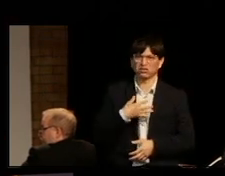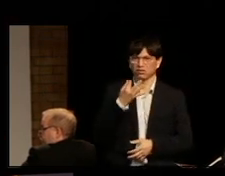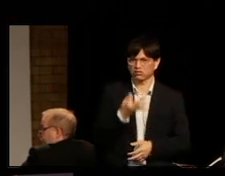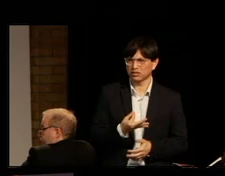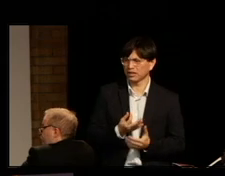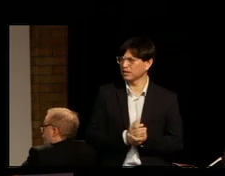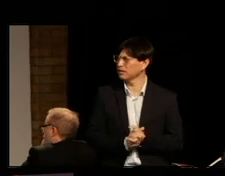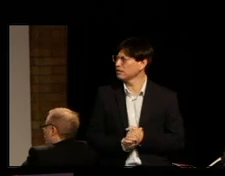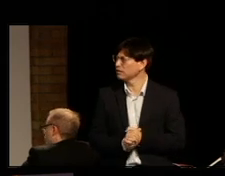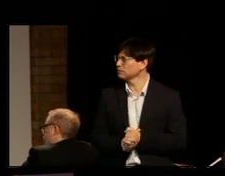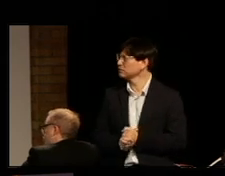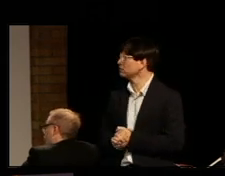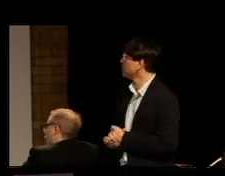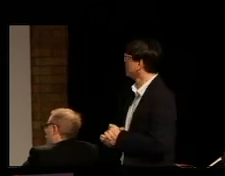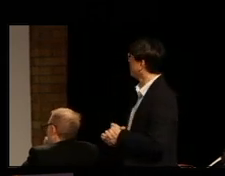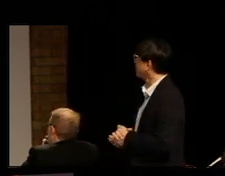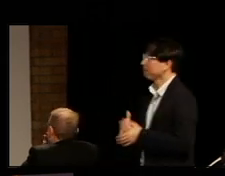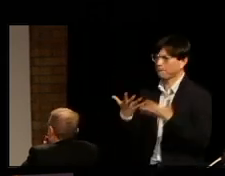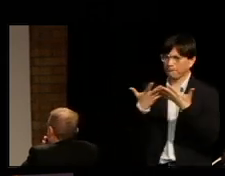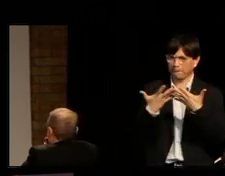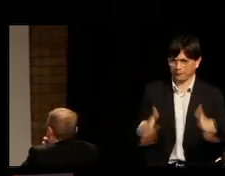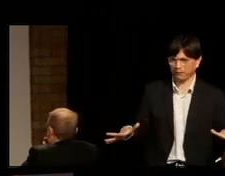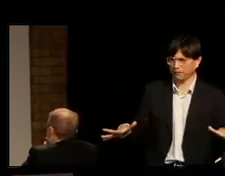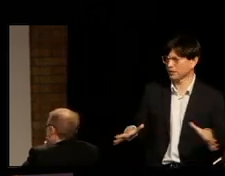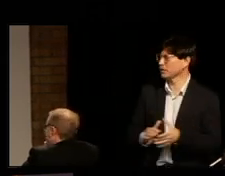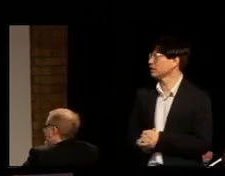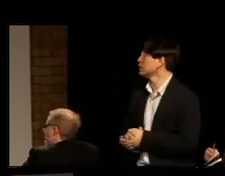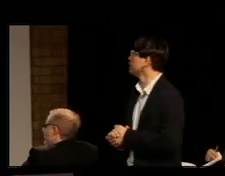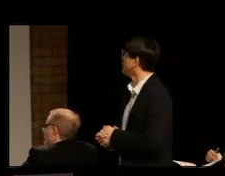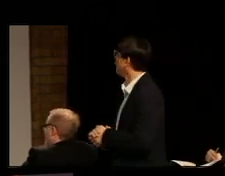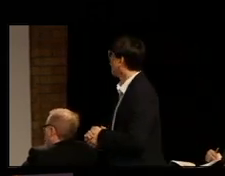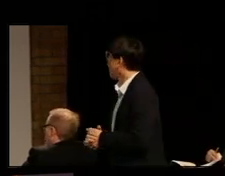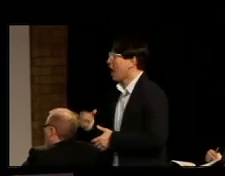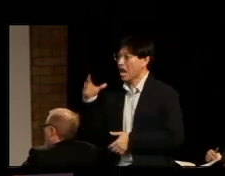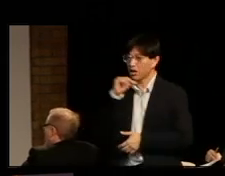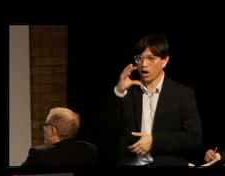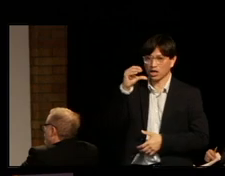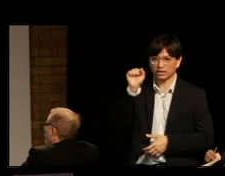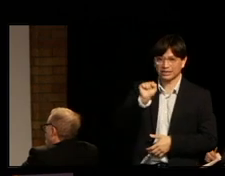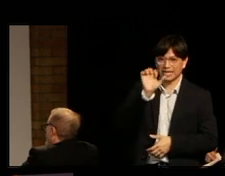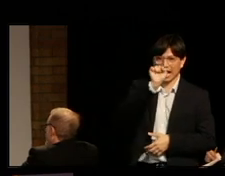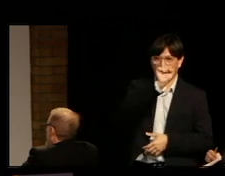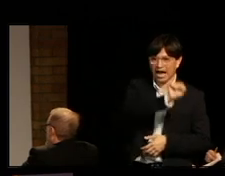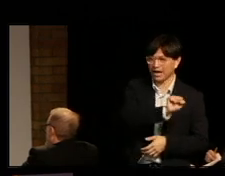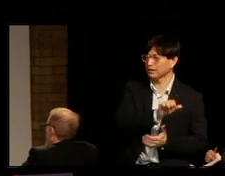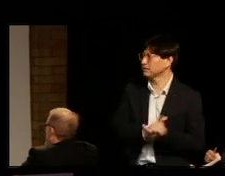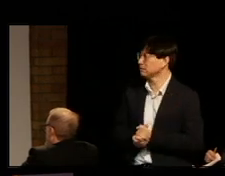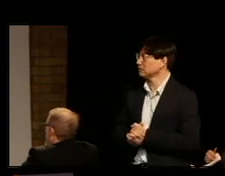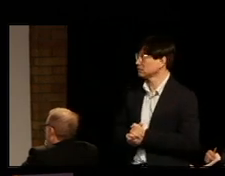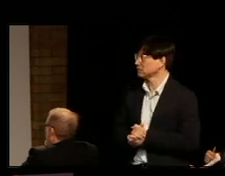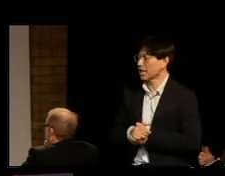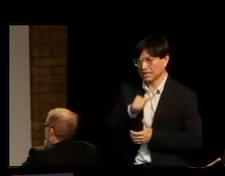sempre e poi per concludere una piccola scheda sui linguaggi K che come sapete sono molto